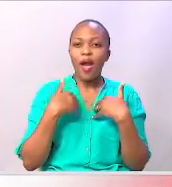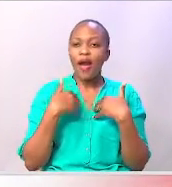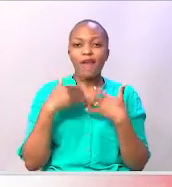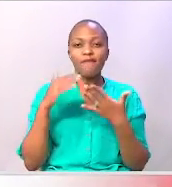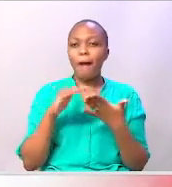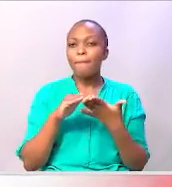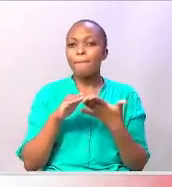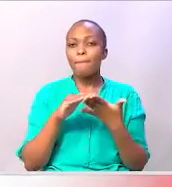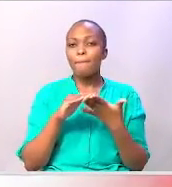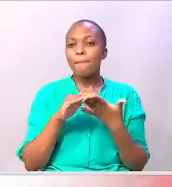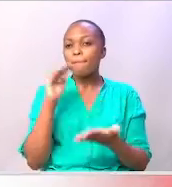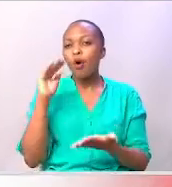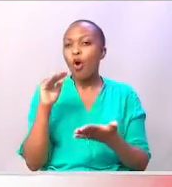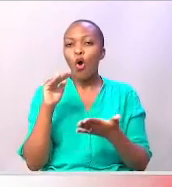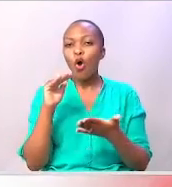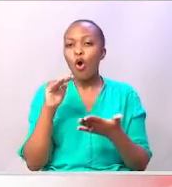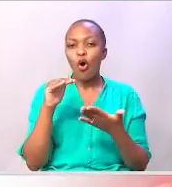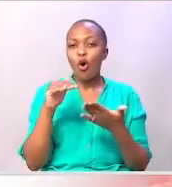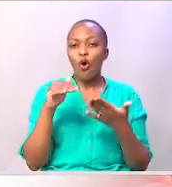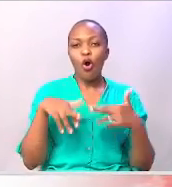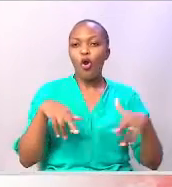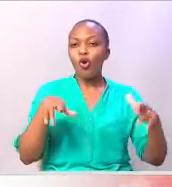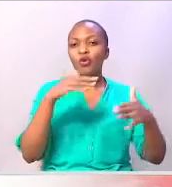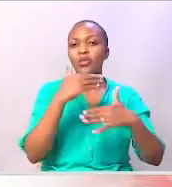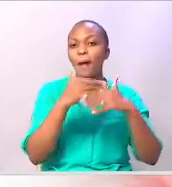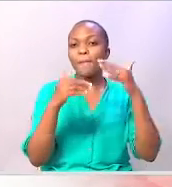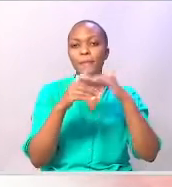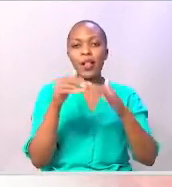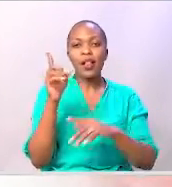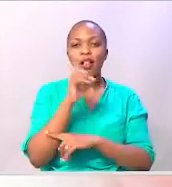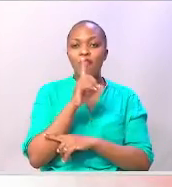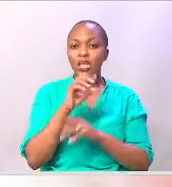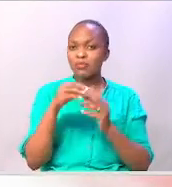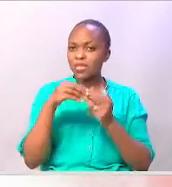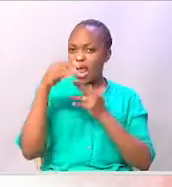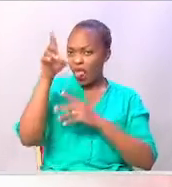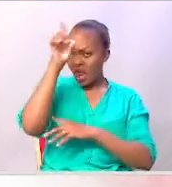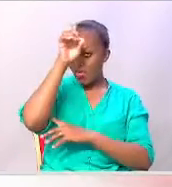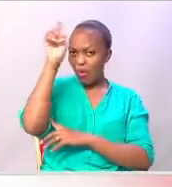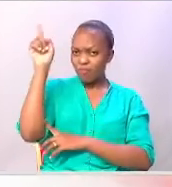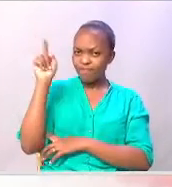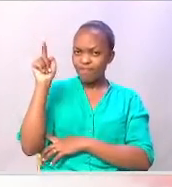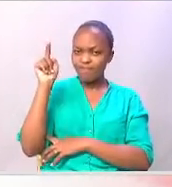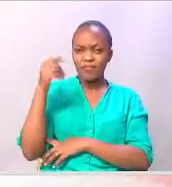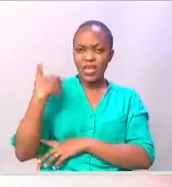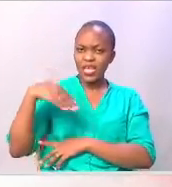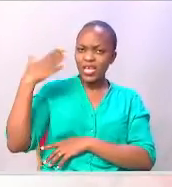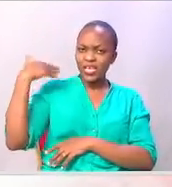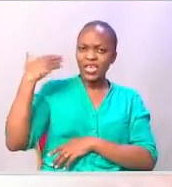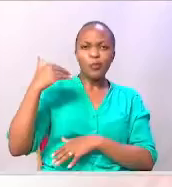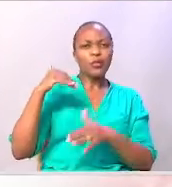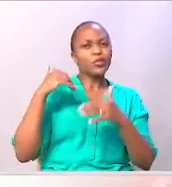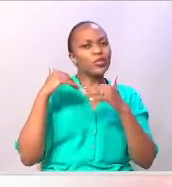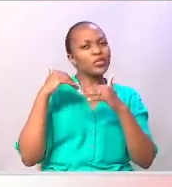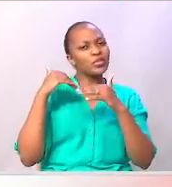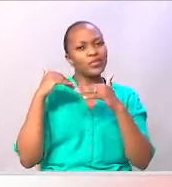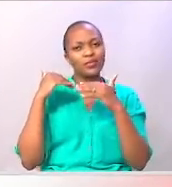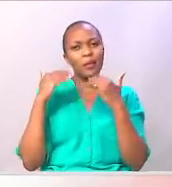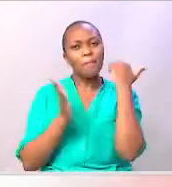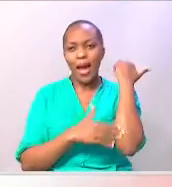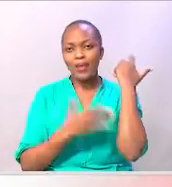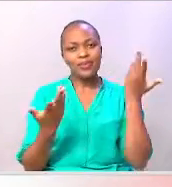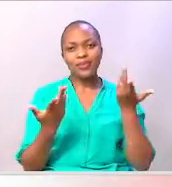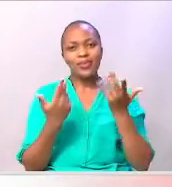more so in rural areas. Some days back kitambo kabisa hizi ilikuwa shida. Ukienda ushago